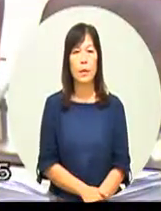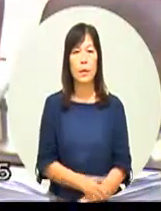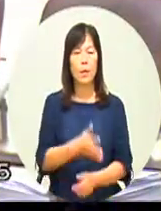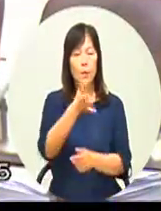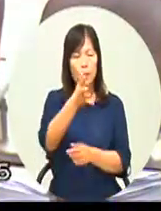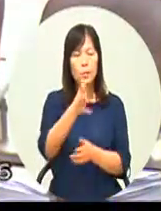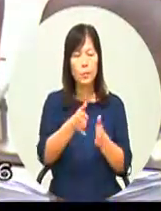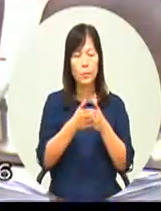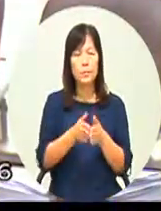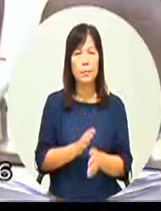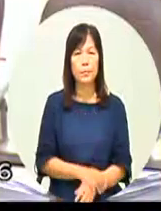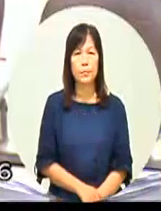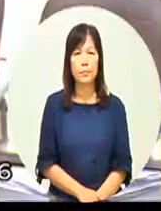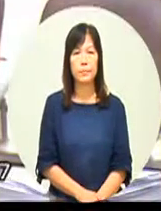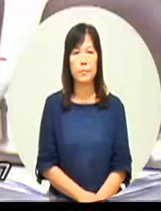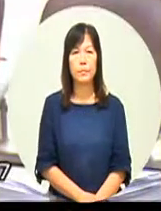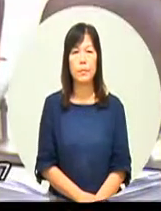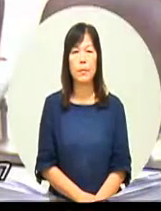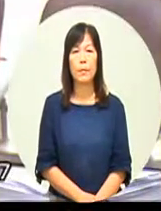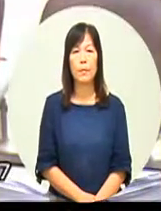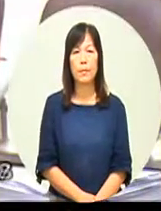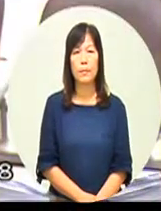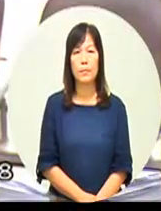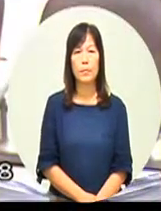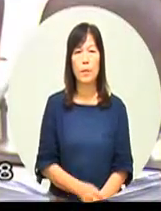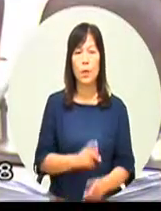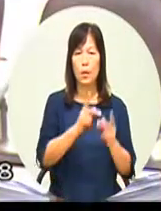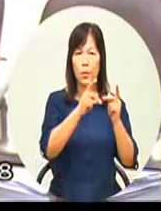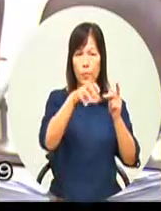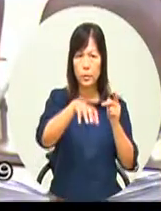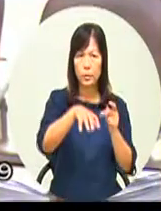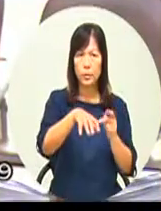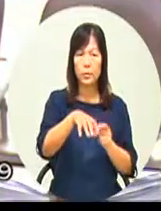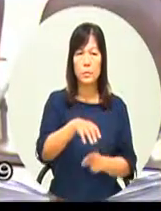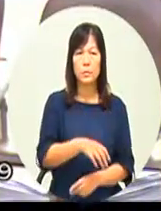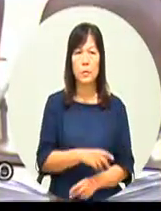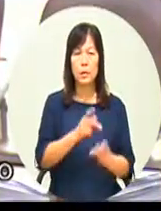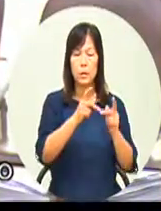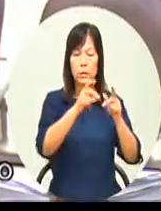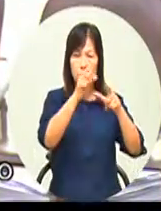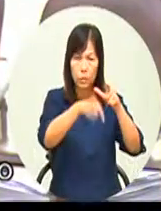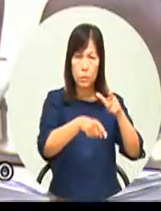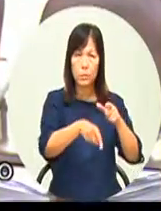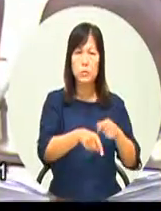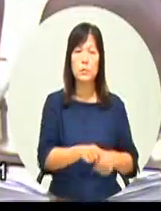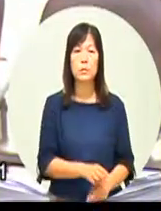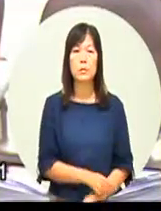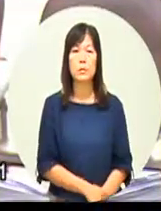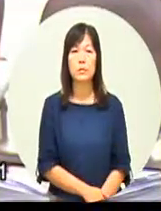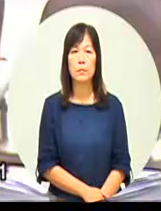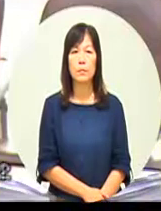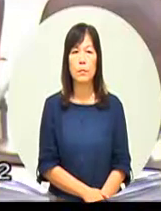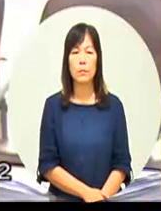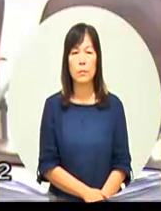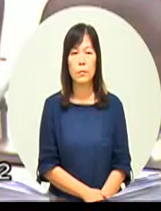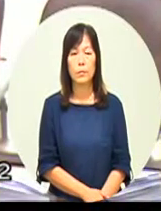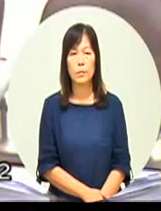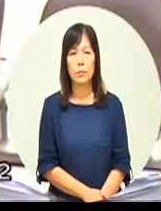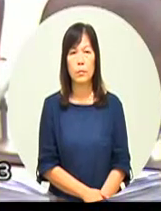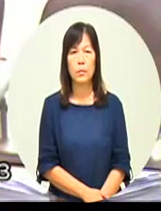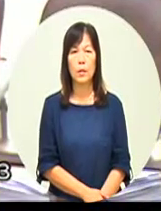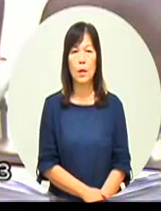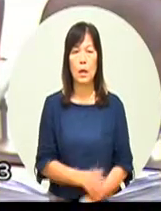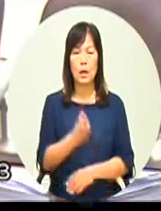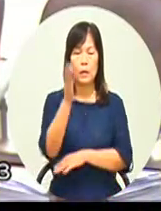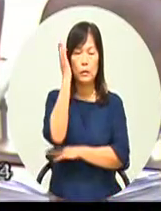询。我们捷运局捷运公司，那由政府